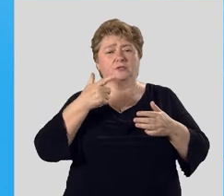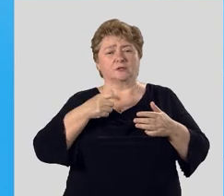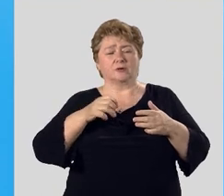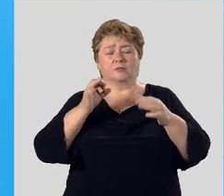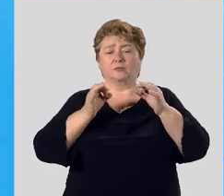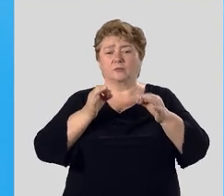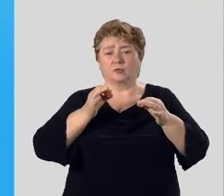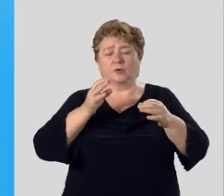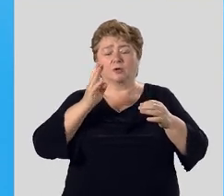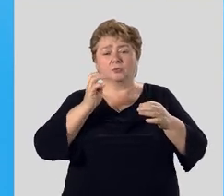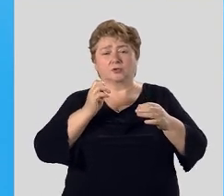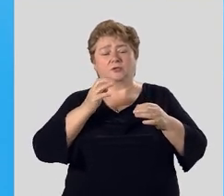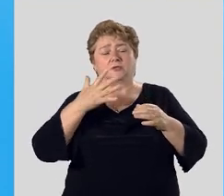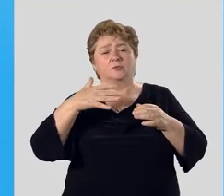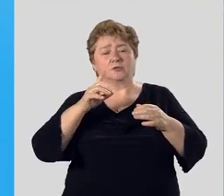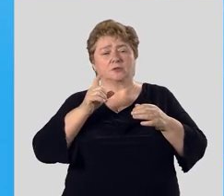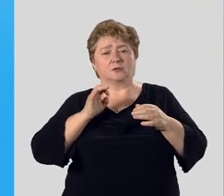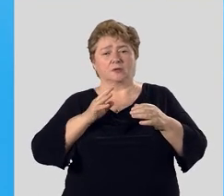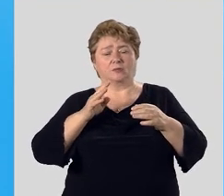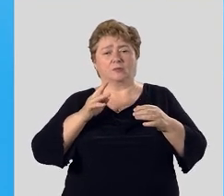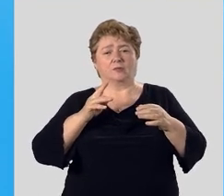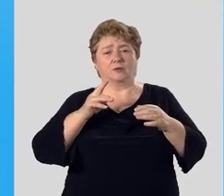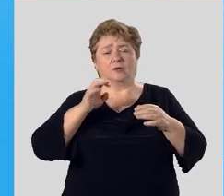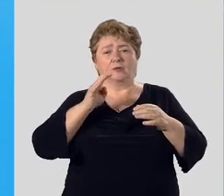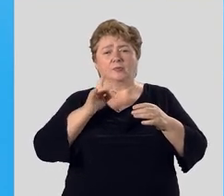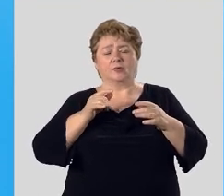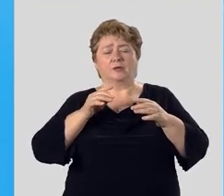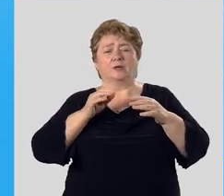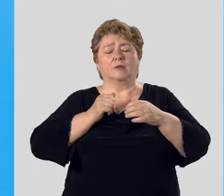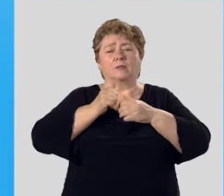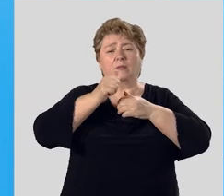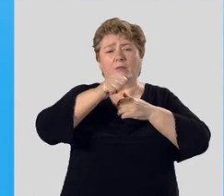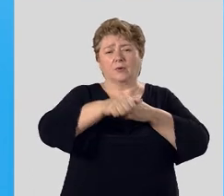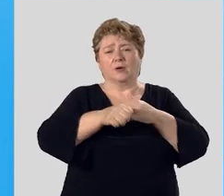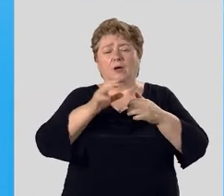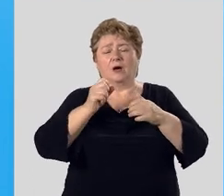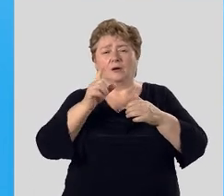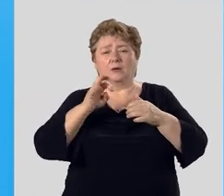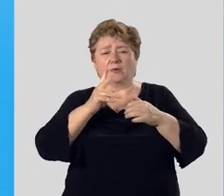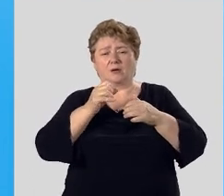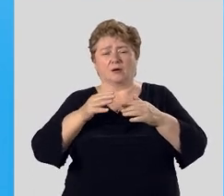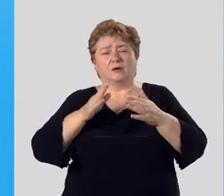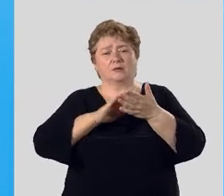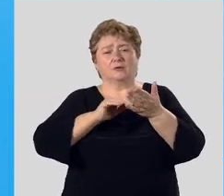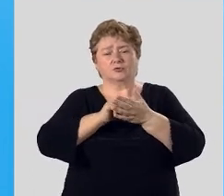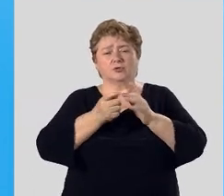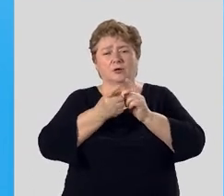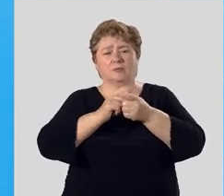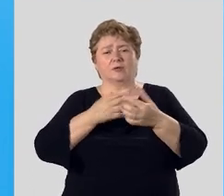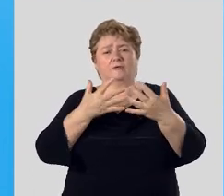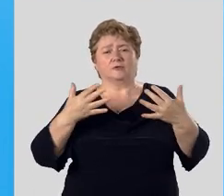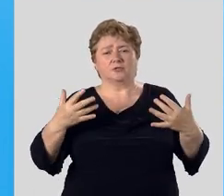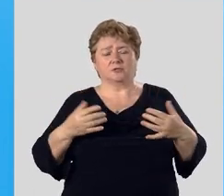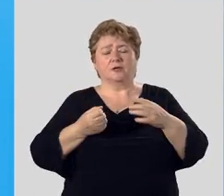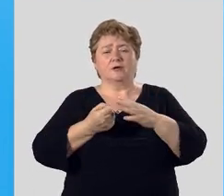норме 450 грамм. При прогрессировании акромегалии на фоне нарушения обмена